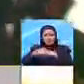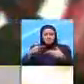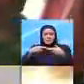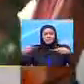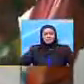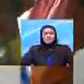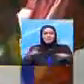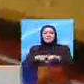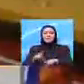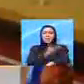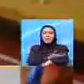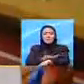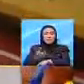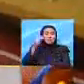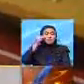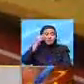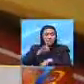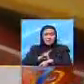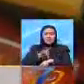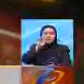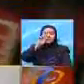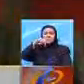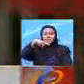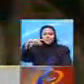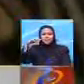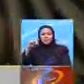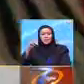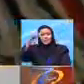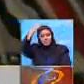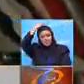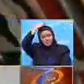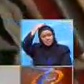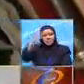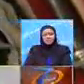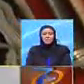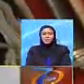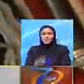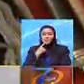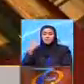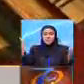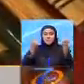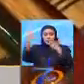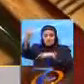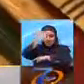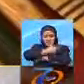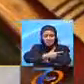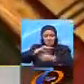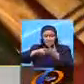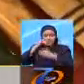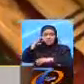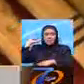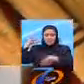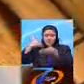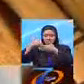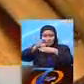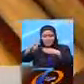di Universiti Putra Malaysia, Serdang Selangor. Temasya tiga hari yang bermula semalam hingga esok mempamerkan hasil